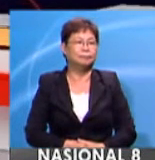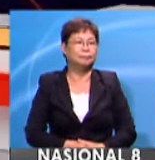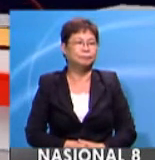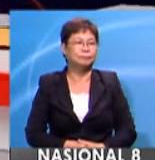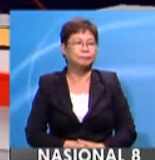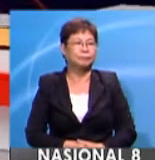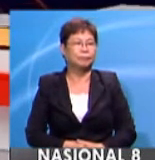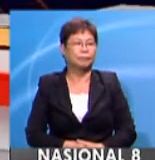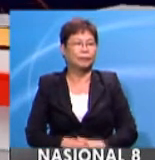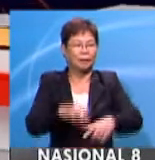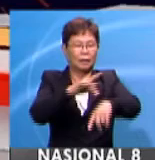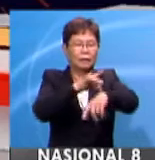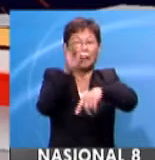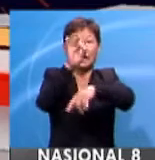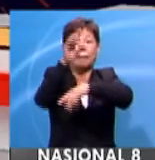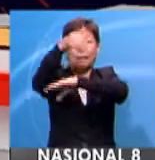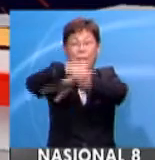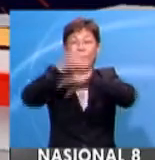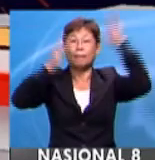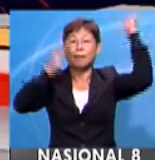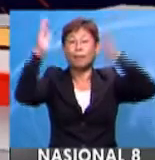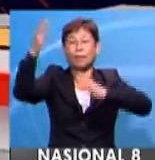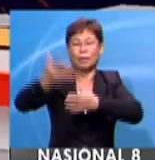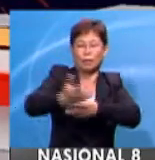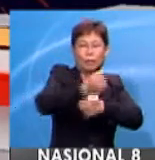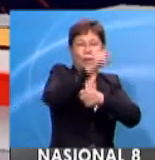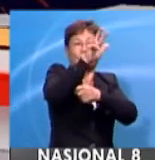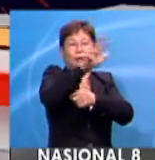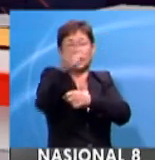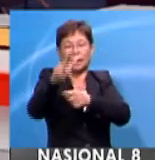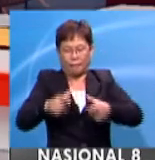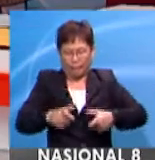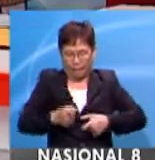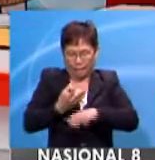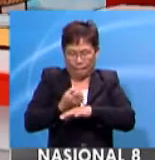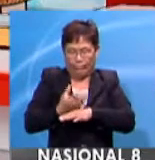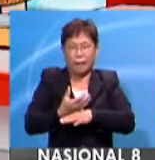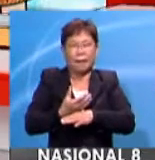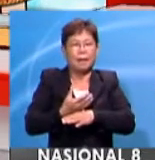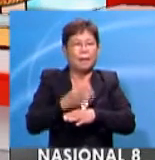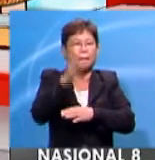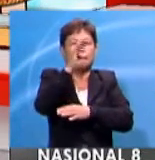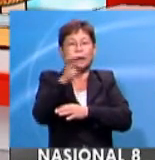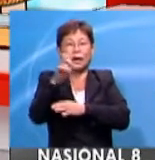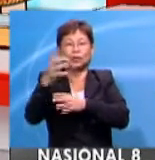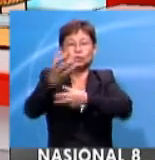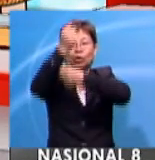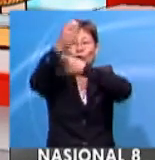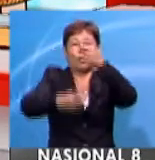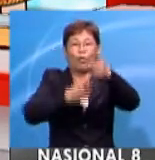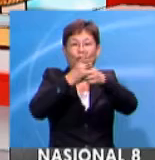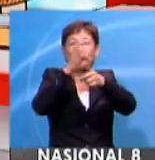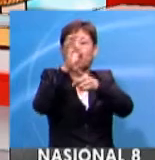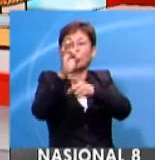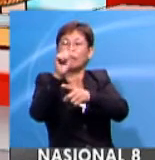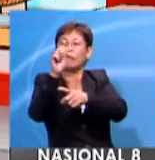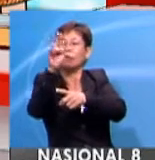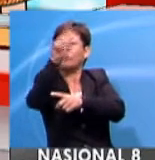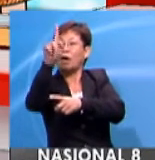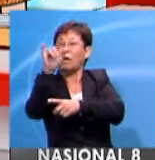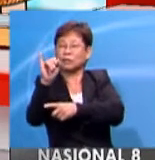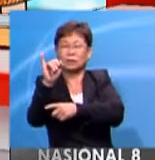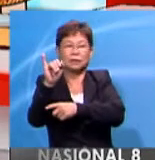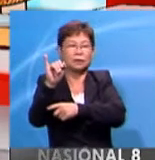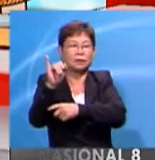karena sedekah jam 8 malam tadi Malaysia telah pun meraih 33 pengingat emas bekas juara dunia Muhammad Fauzi Khalid menyelamatkan Marwah